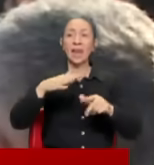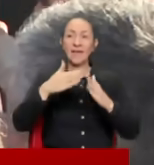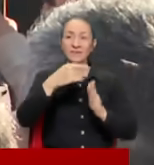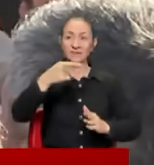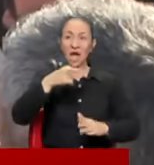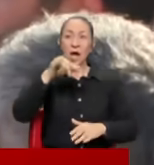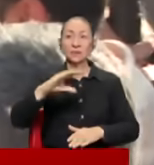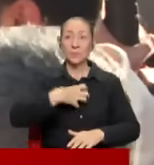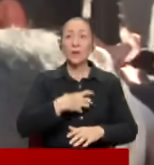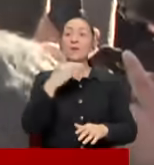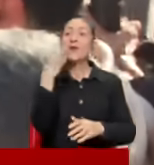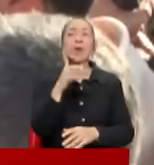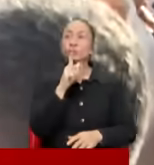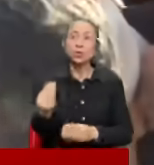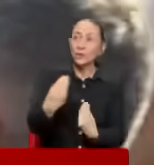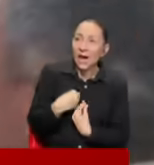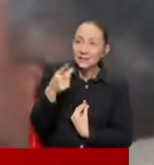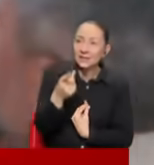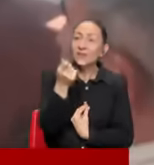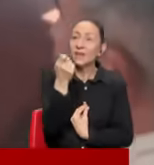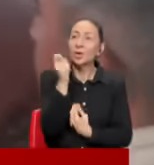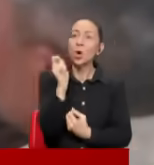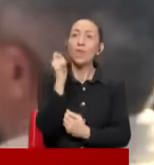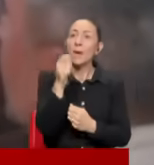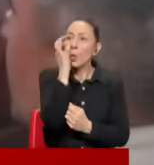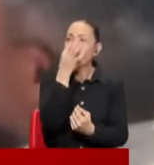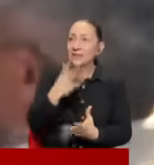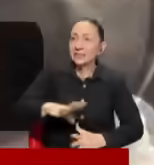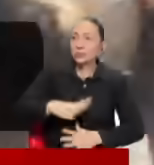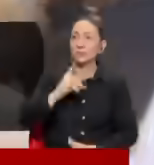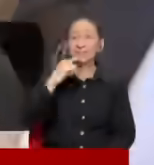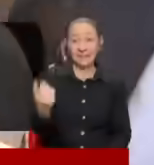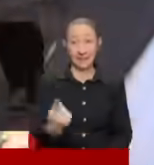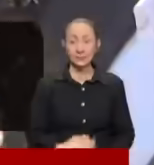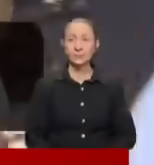sahipleri verilen vaatleri hatırlattı. Fiyat ve ödeme kolaylığı talep etti.